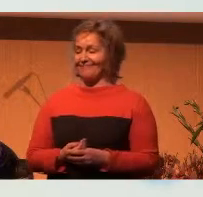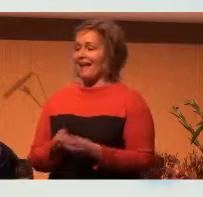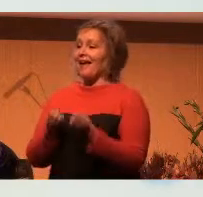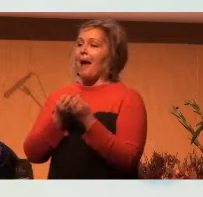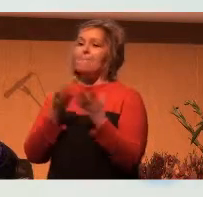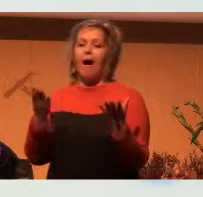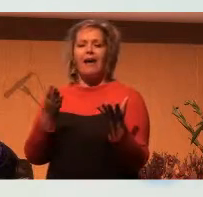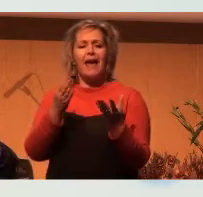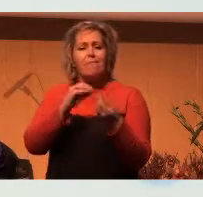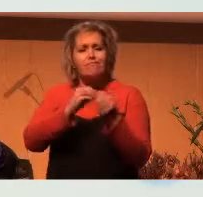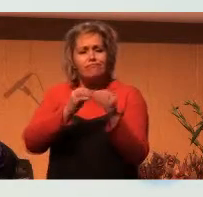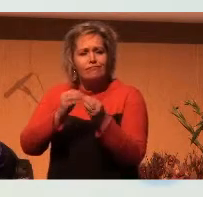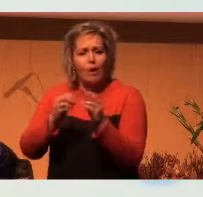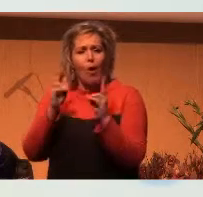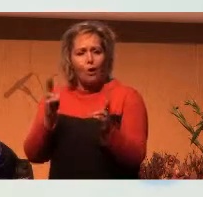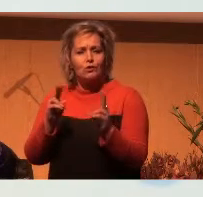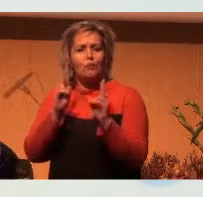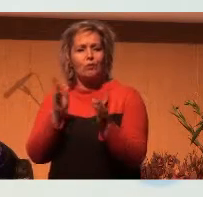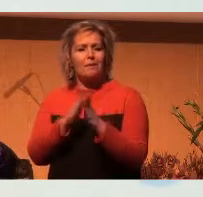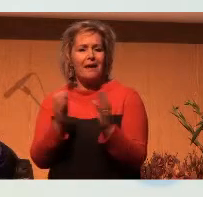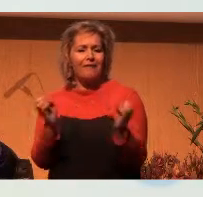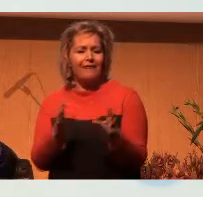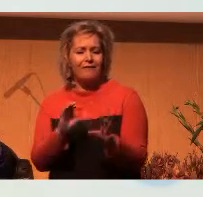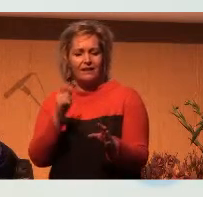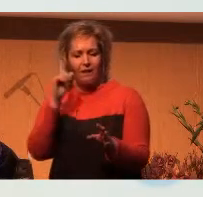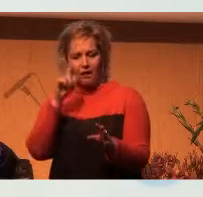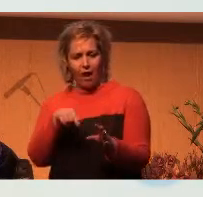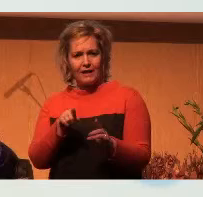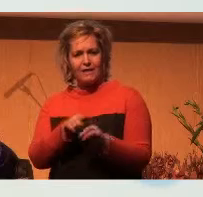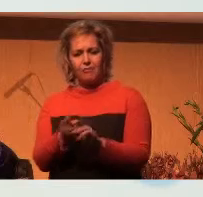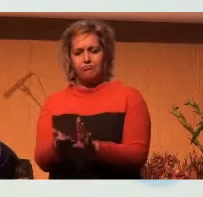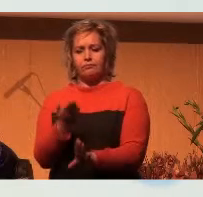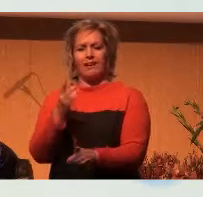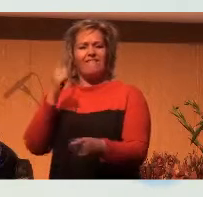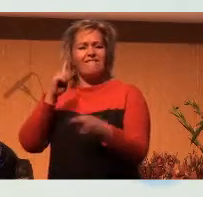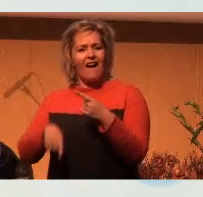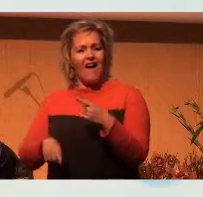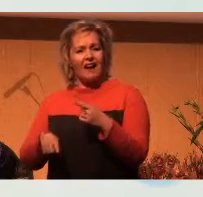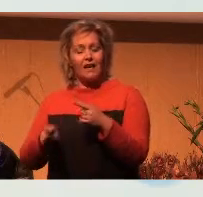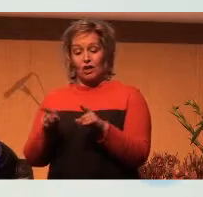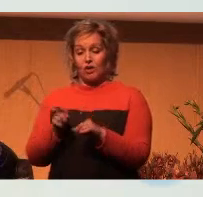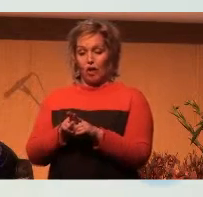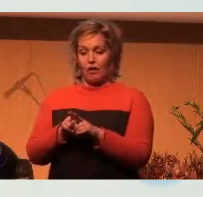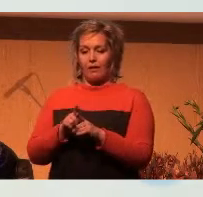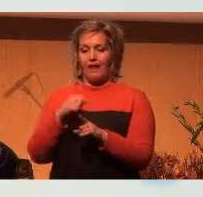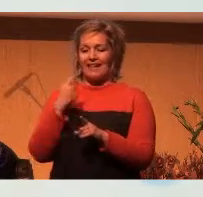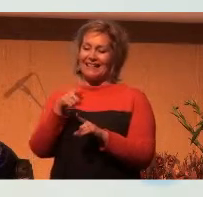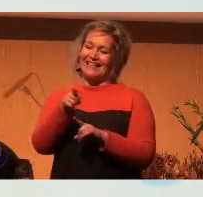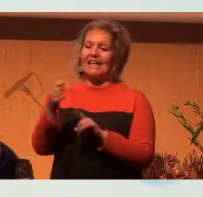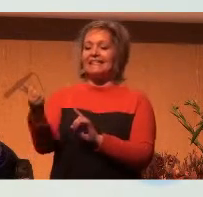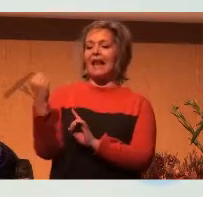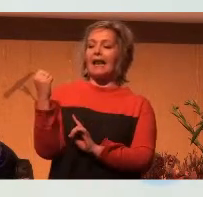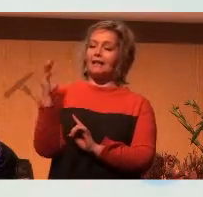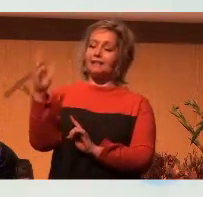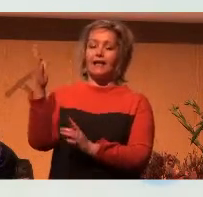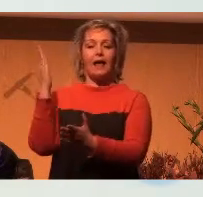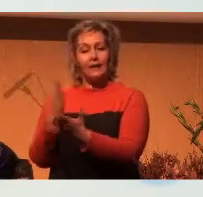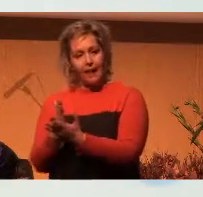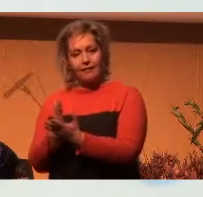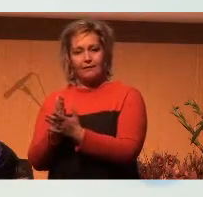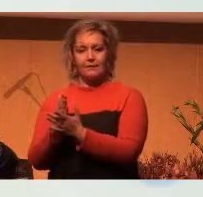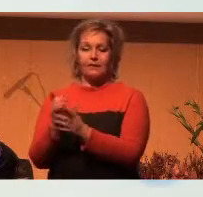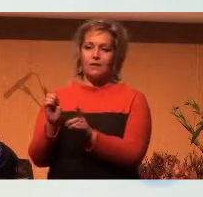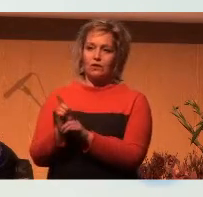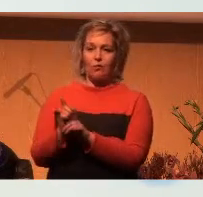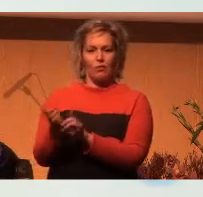Mange problematiserer også brukermedvirkning fordi at det kan jo slå ut litt feil i den forstand at det er de sterkestes rett